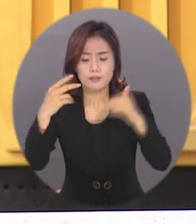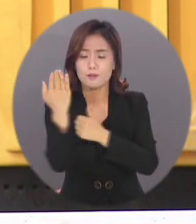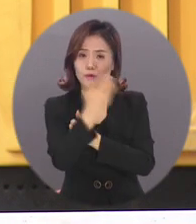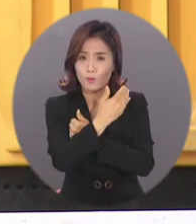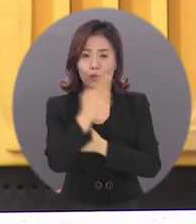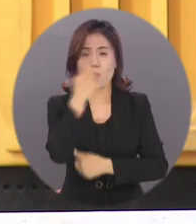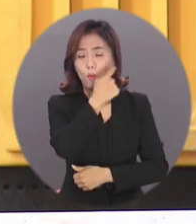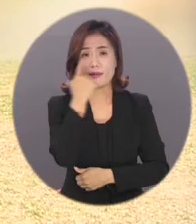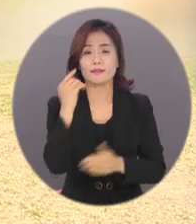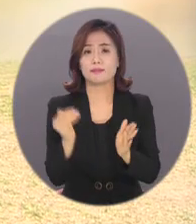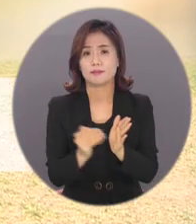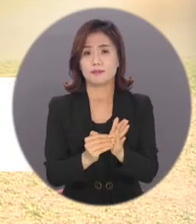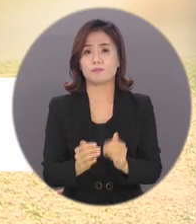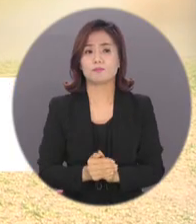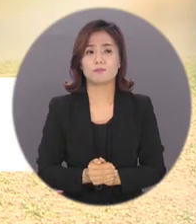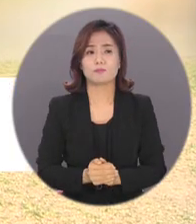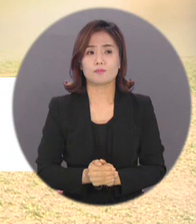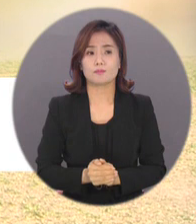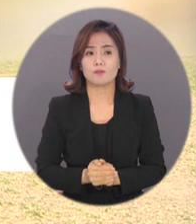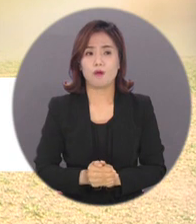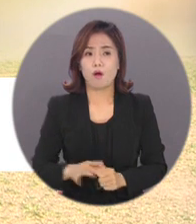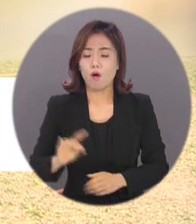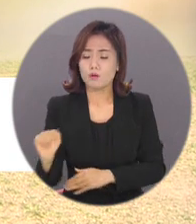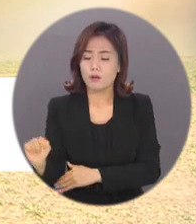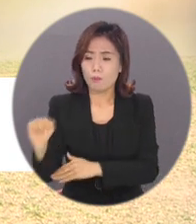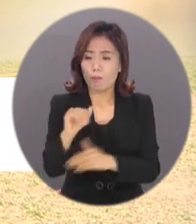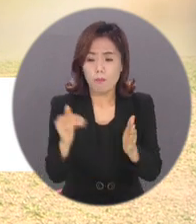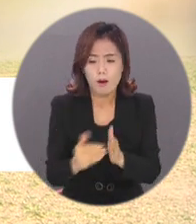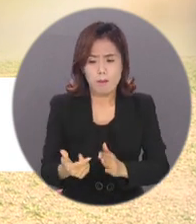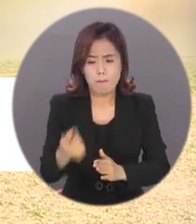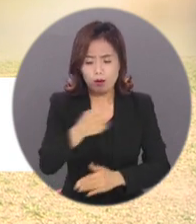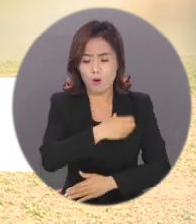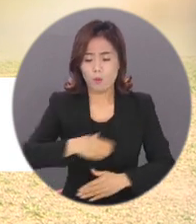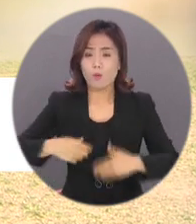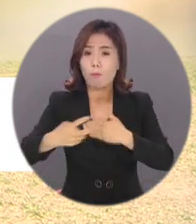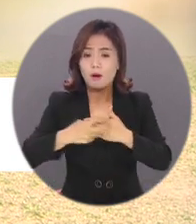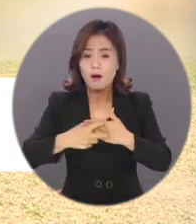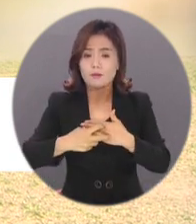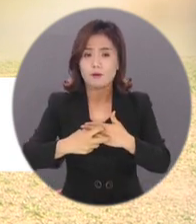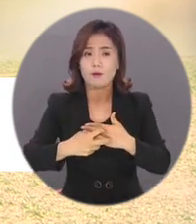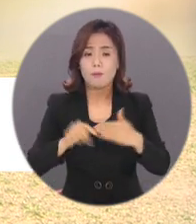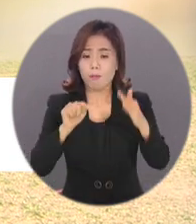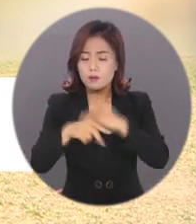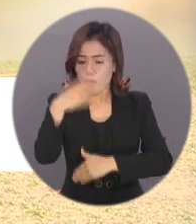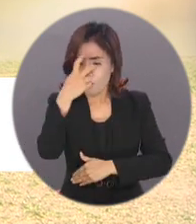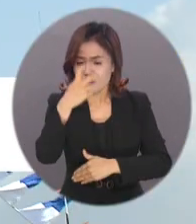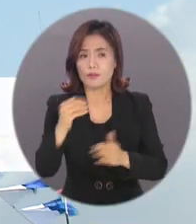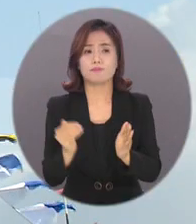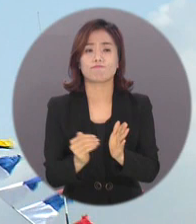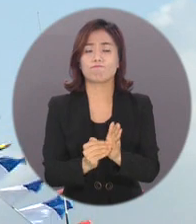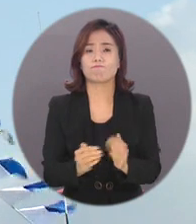것으로 확인됐습니다. 오전에 차량이 끝나자마자 바로 가가지고 보건소 가서 이제 검사를 한